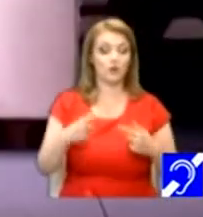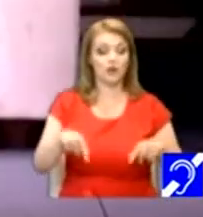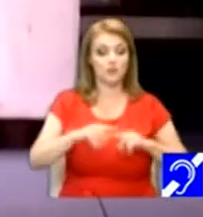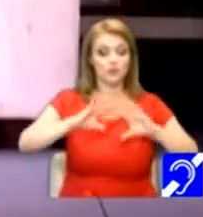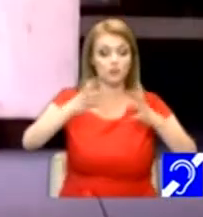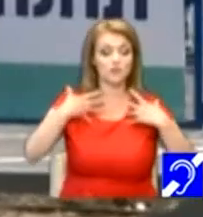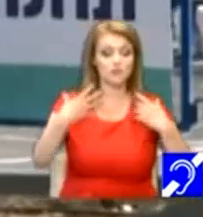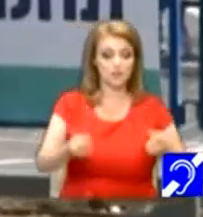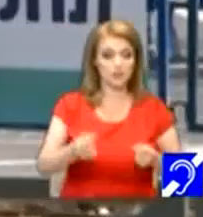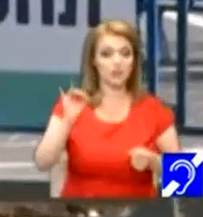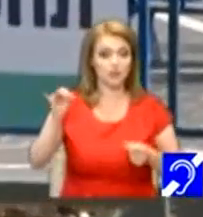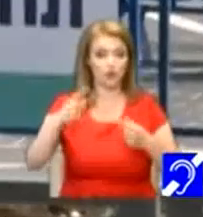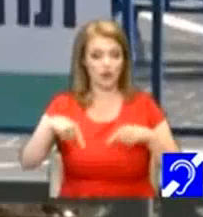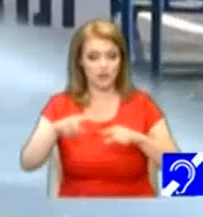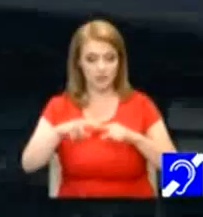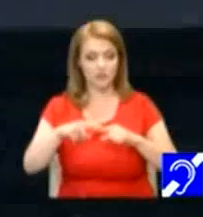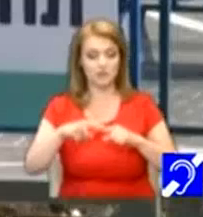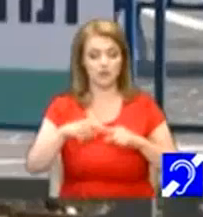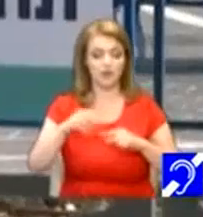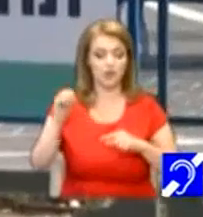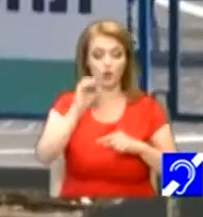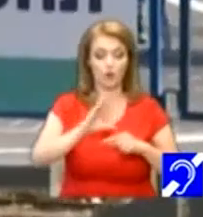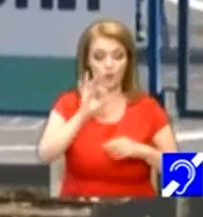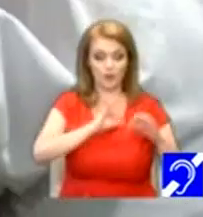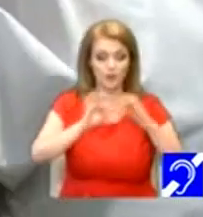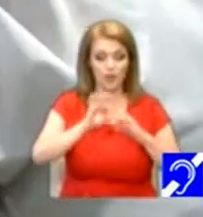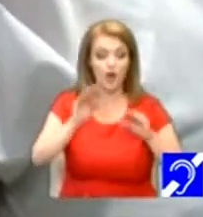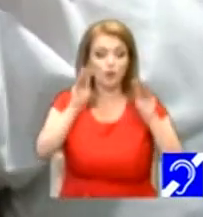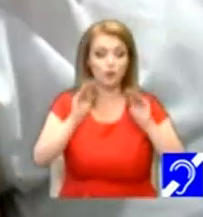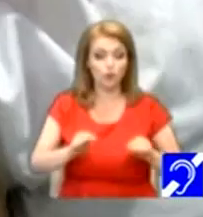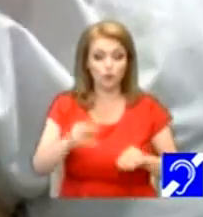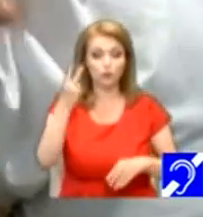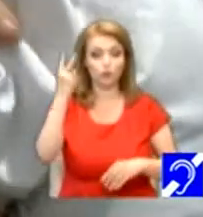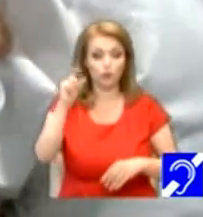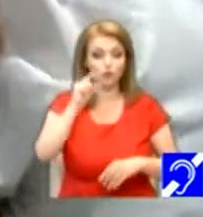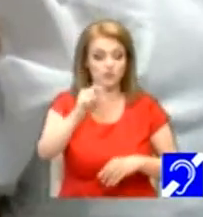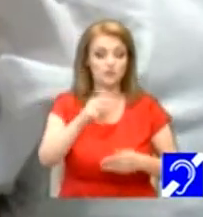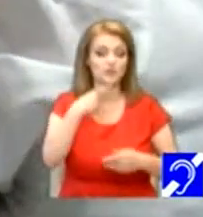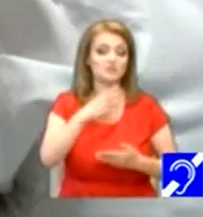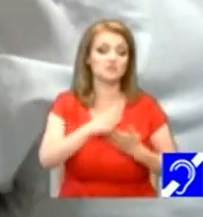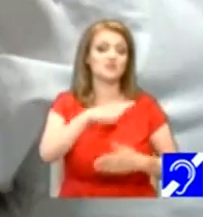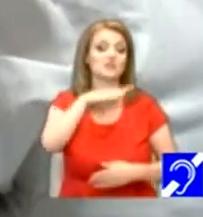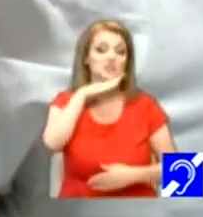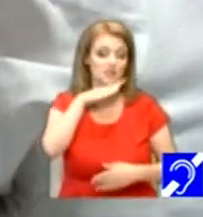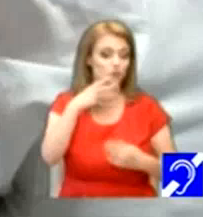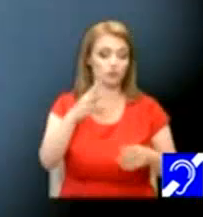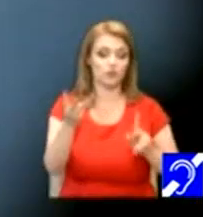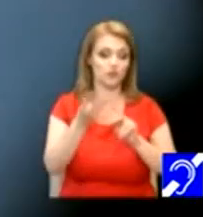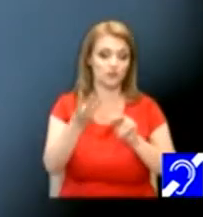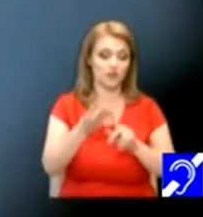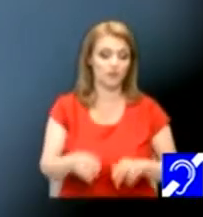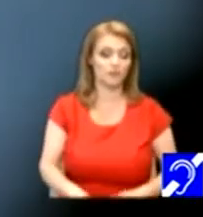Mondială a Sănătății, cât și Agenția Europeană a Medicamentului afirmă că protocolul cu două doze este suficient.